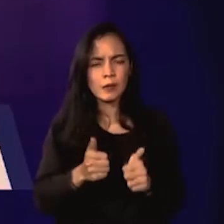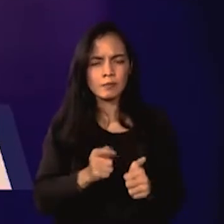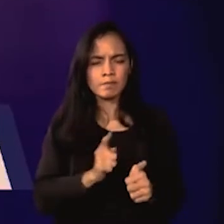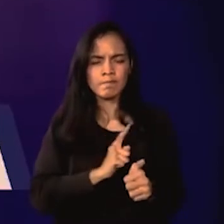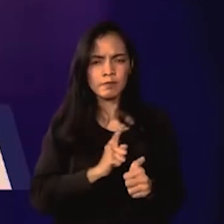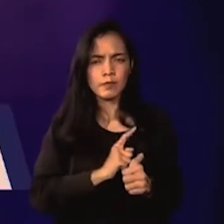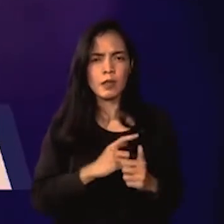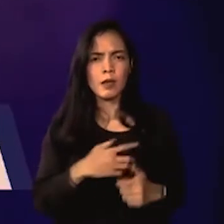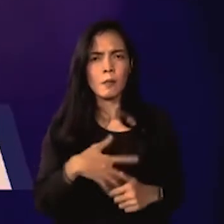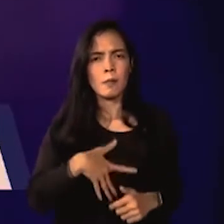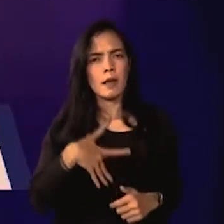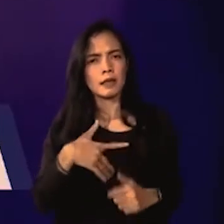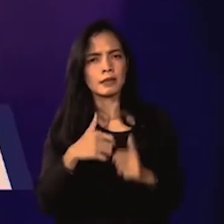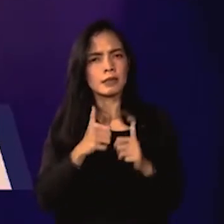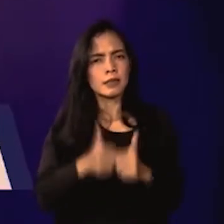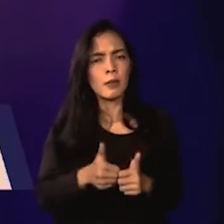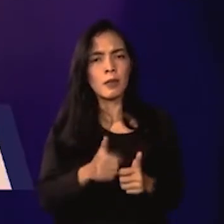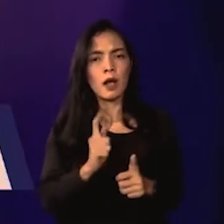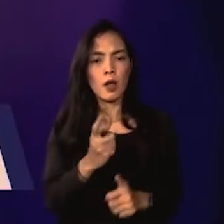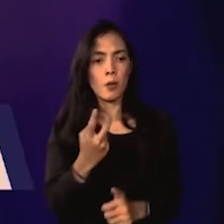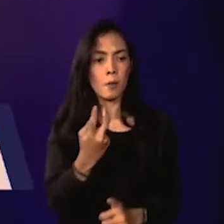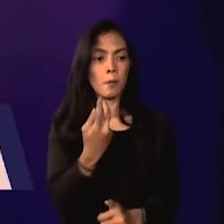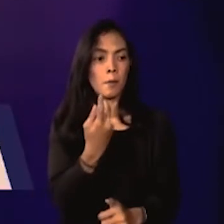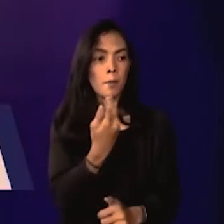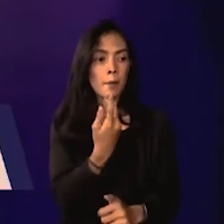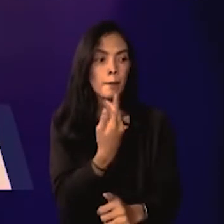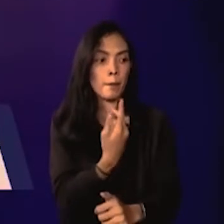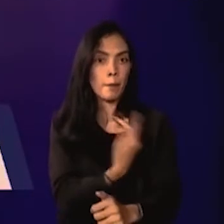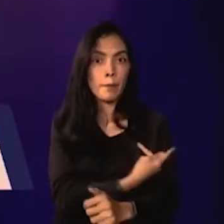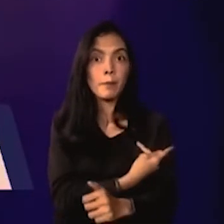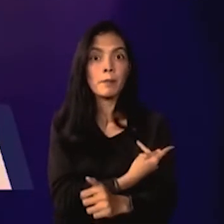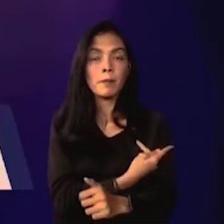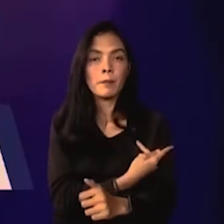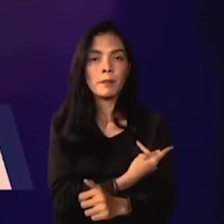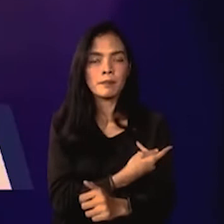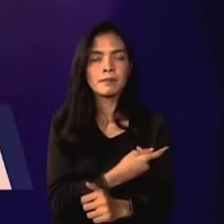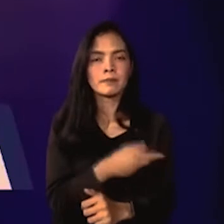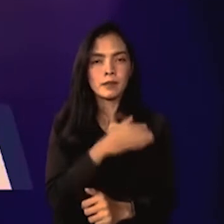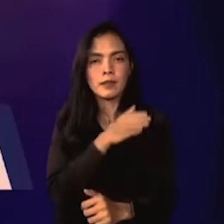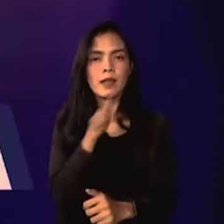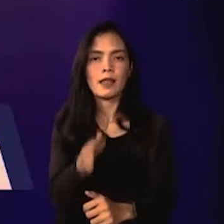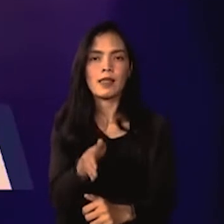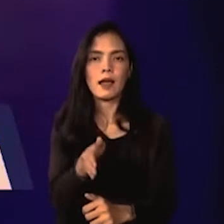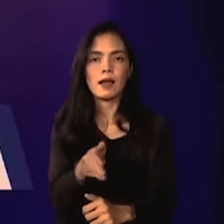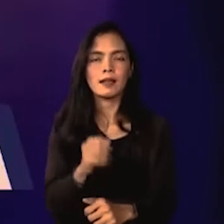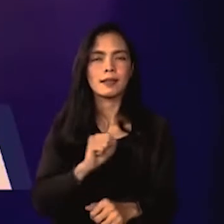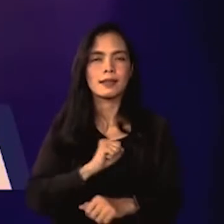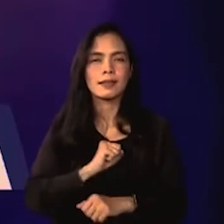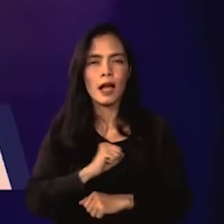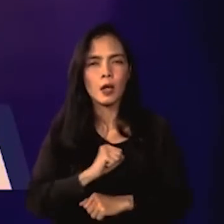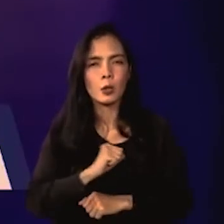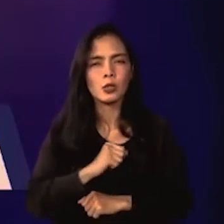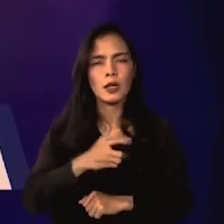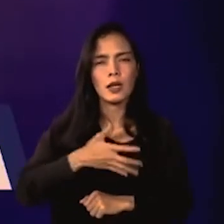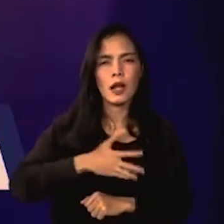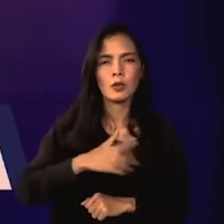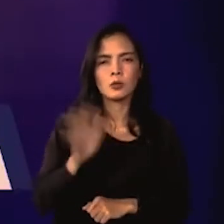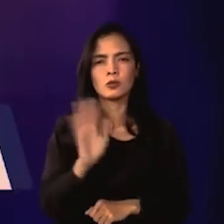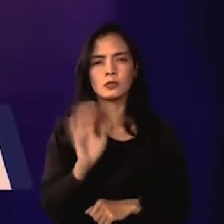kita. Ketika kita mendapat giliran untuk divaksin, mari kita datang untuk divaksin. Jangan pernah takut dan pernah